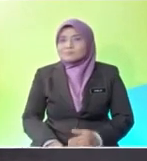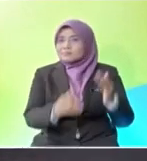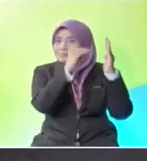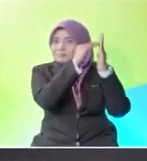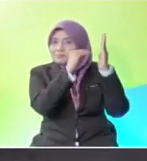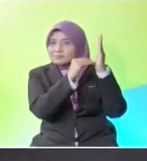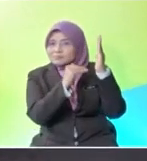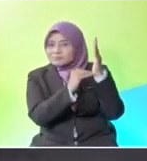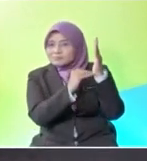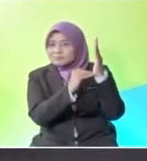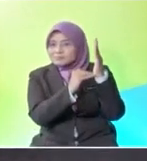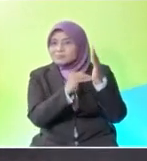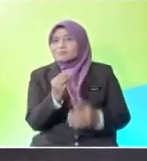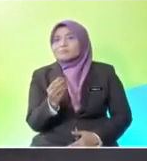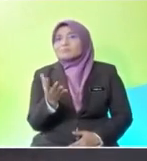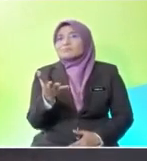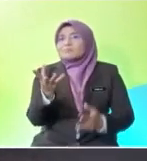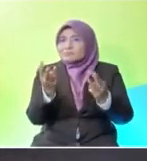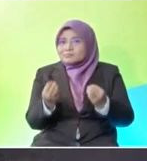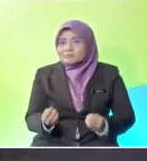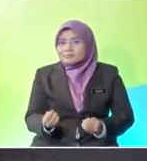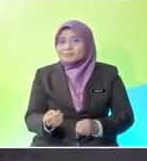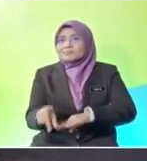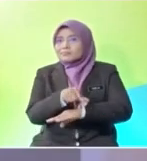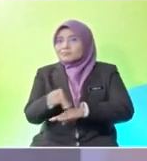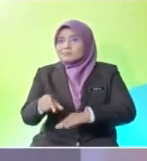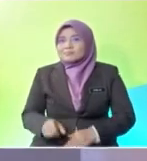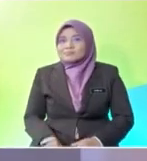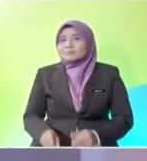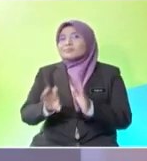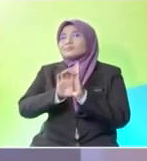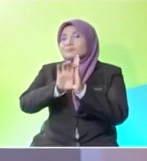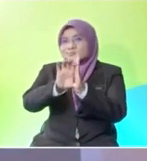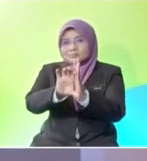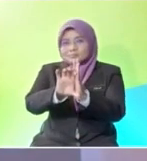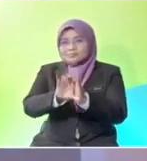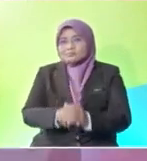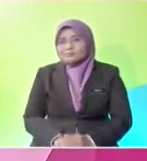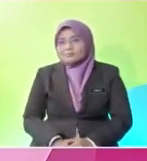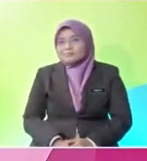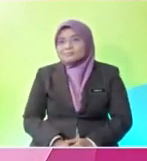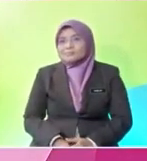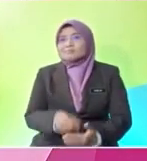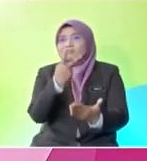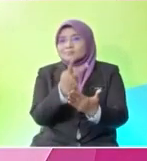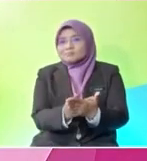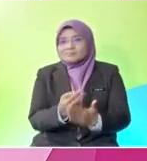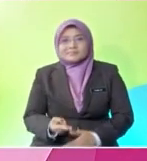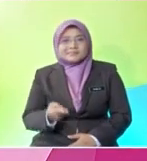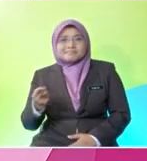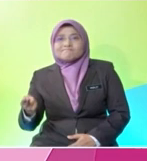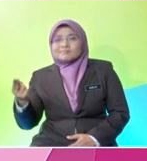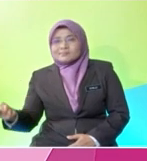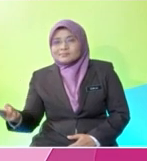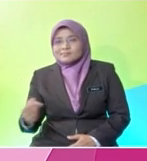sehingga beberapa banyak layani pakai macam-macam ini contoh ini adalah contoh kos Bahannya yang digunakan